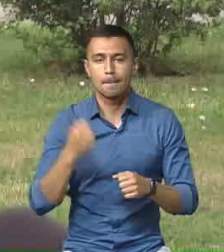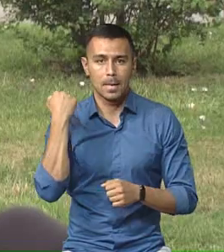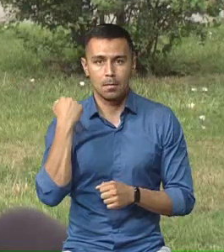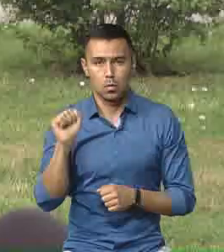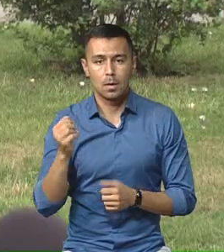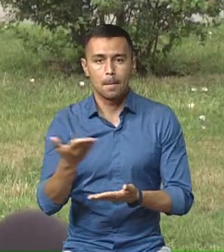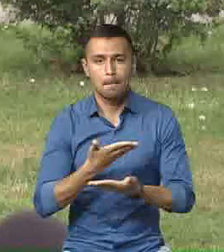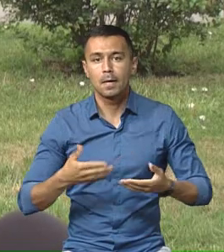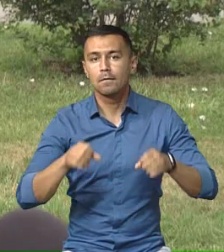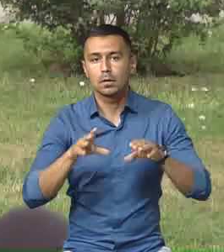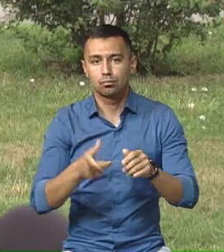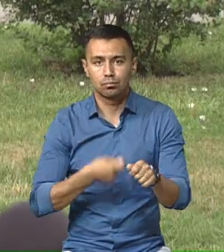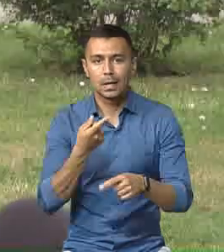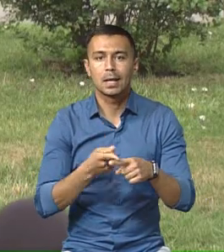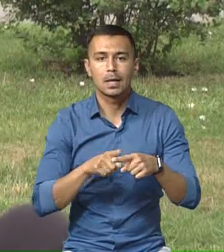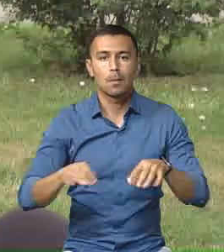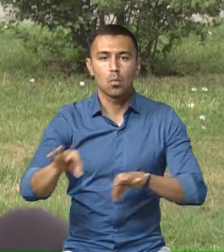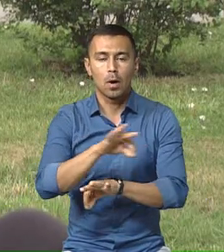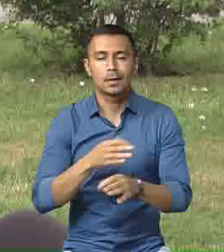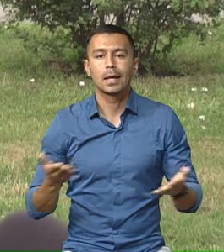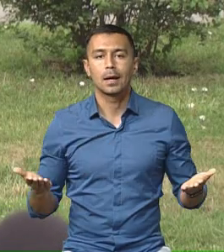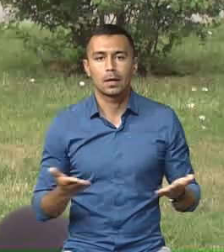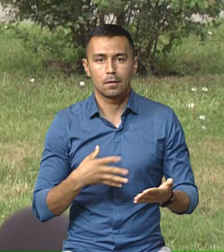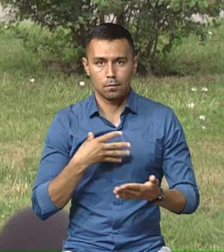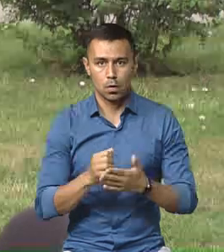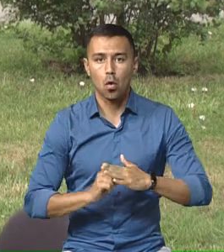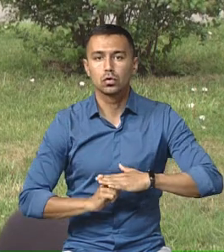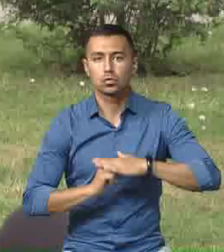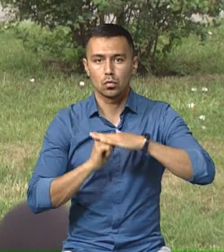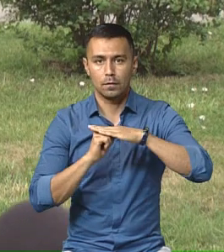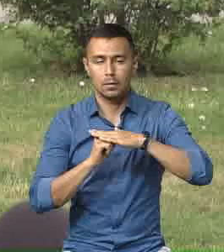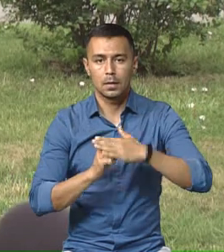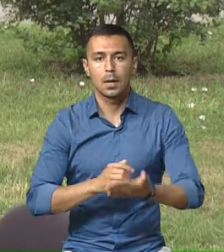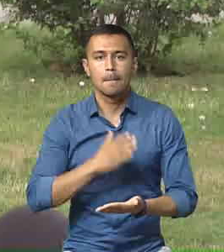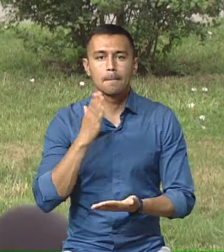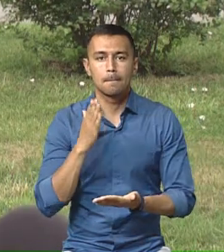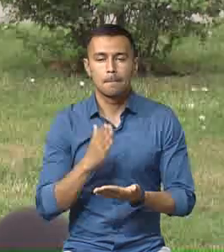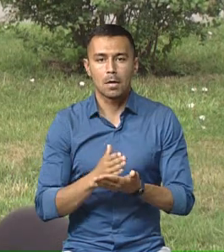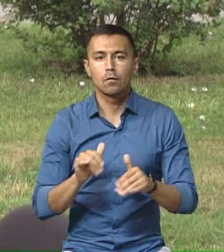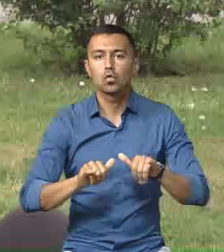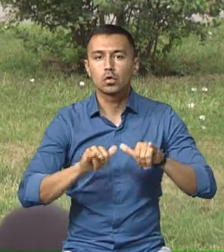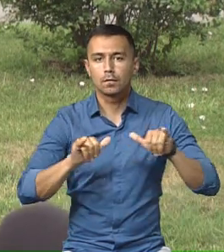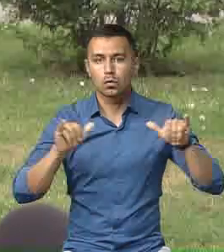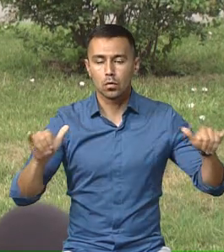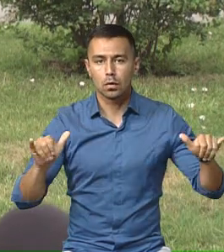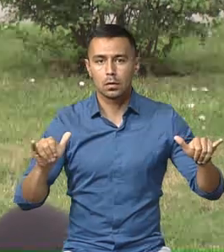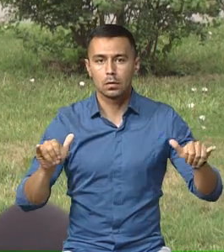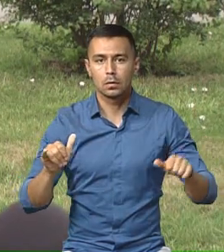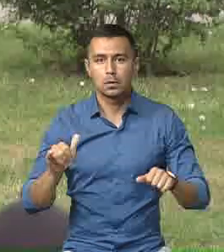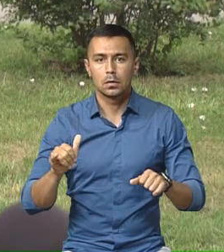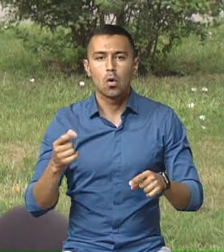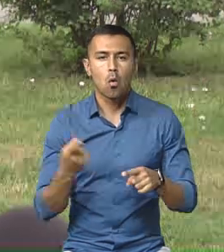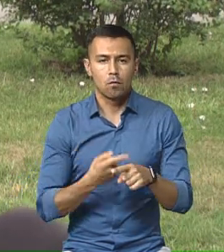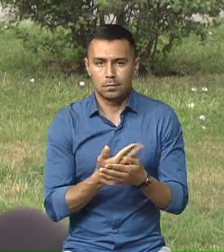перемогу. Ми вирішили подати цей проект, який у своїй основі мав розвиток овочівництва, а